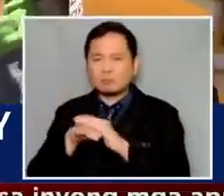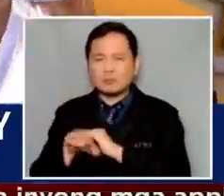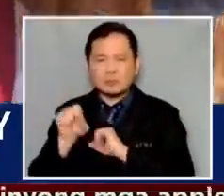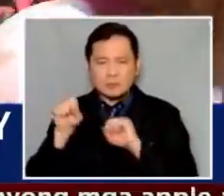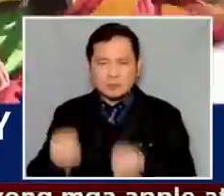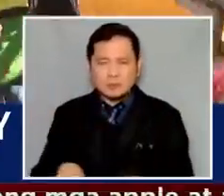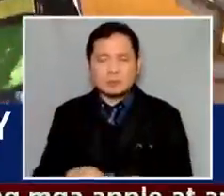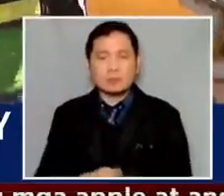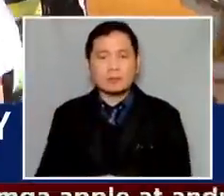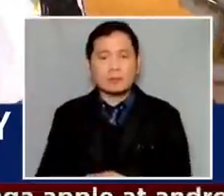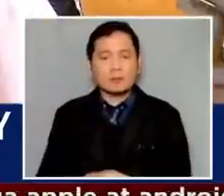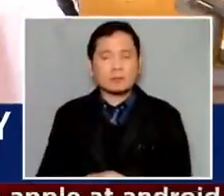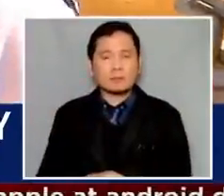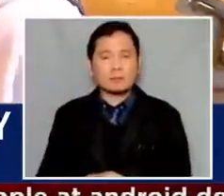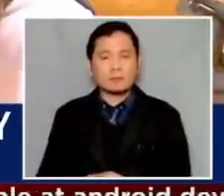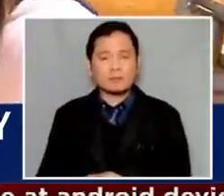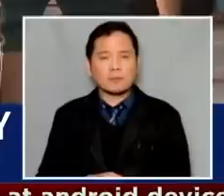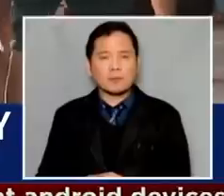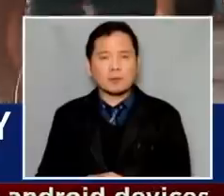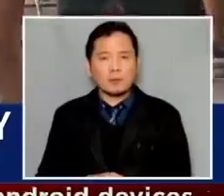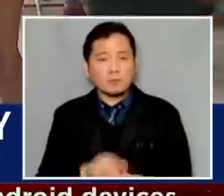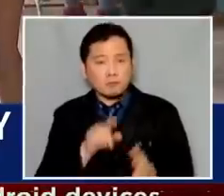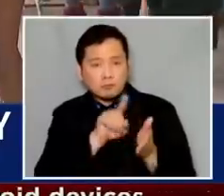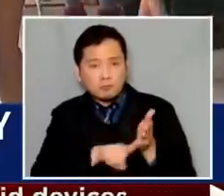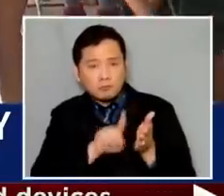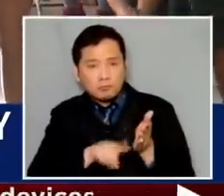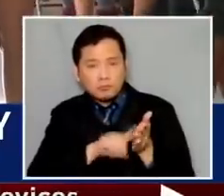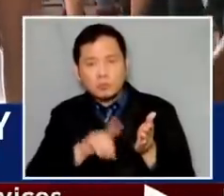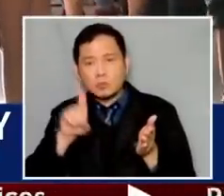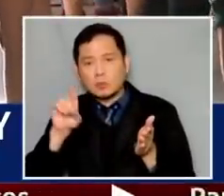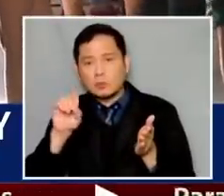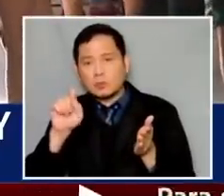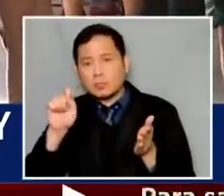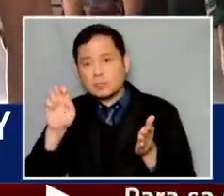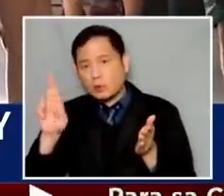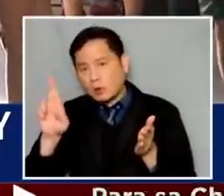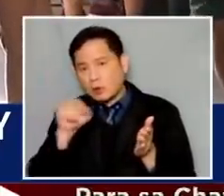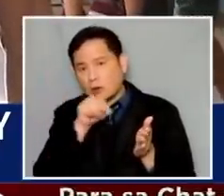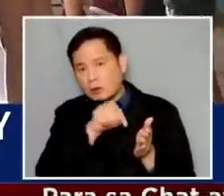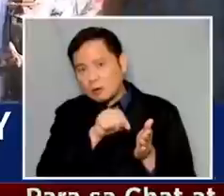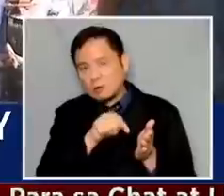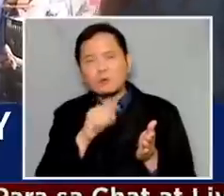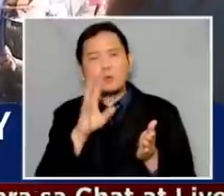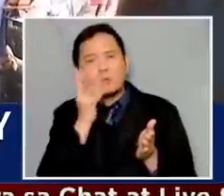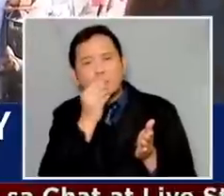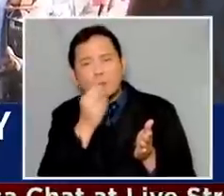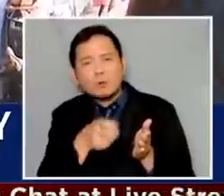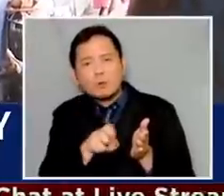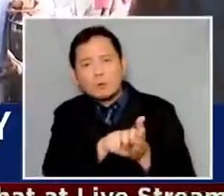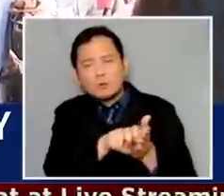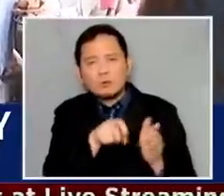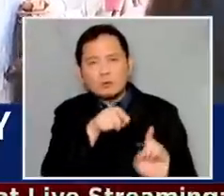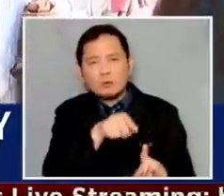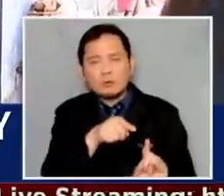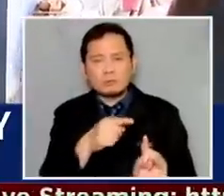Ports Authority. Pinaalalahanan pa rin ng DOTR ang lahat ng babiyahe na sumunod pa rin